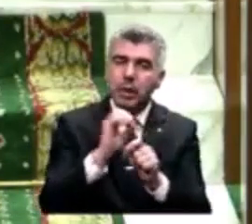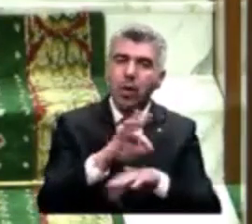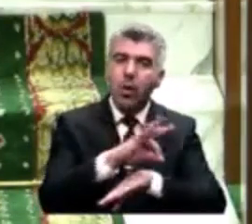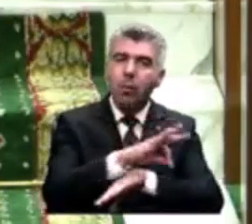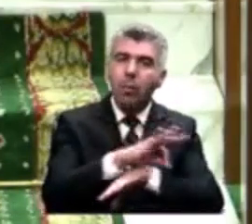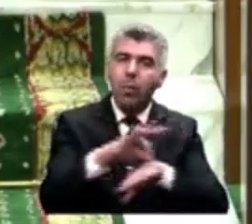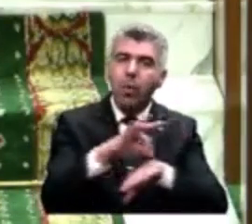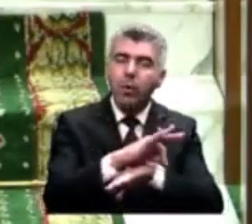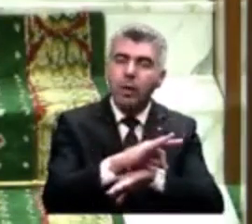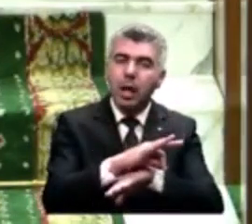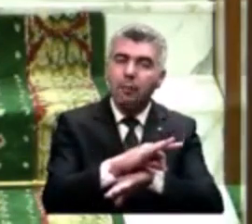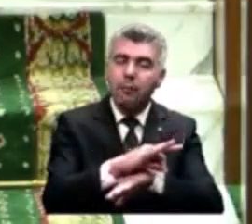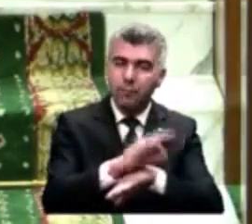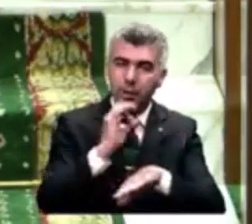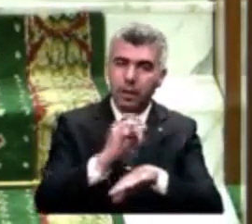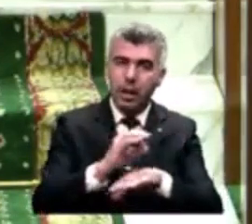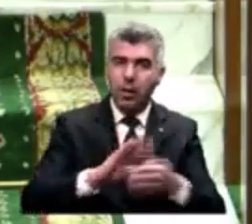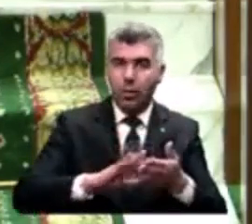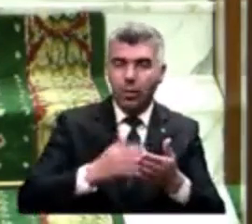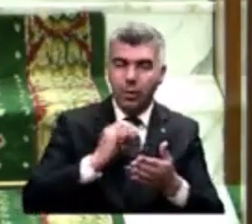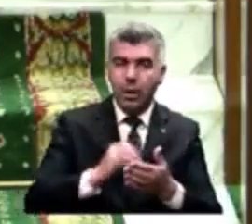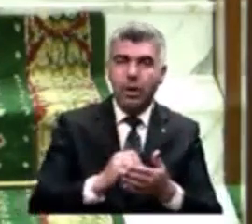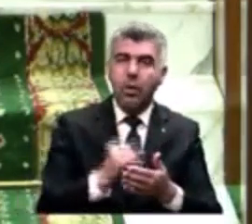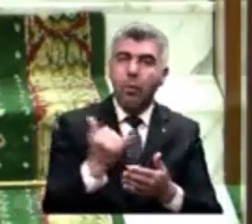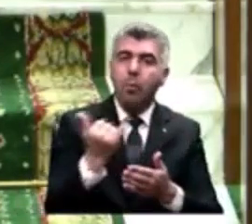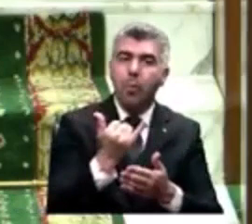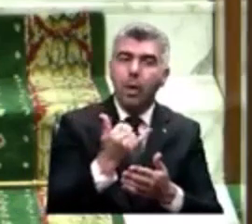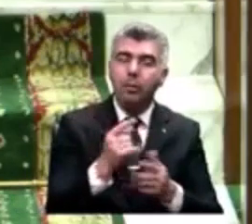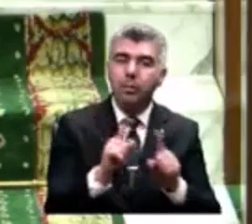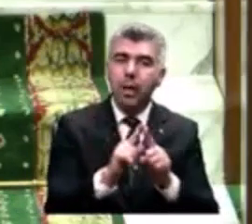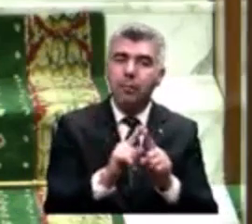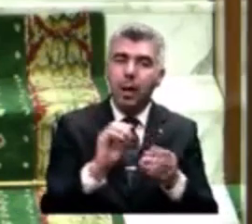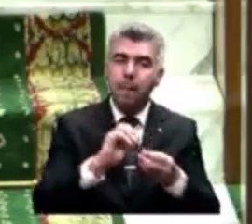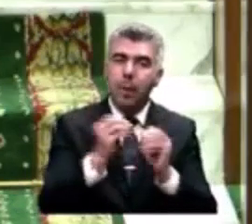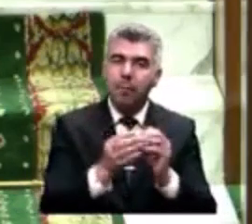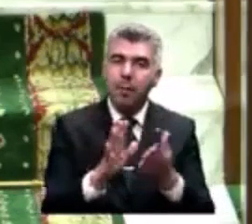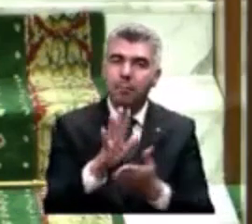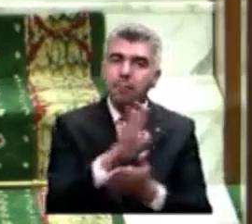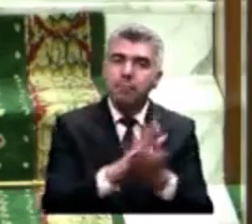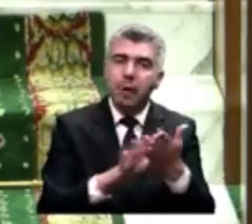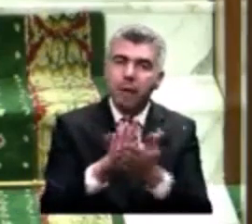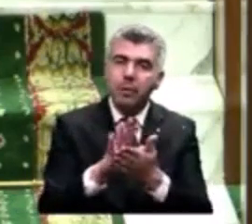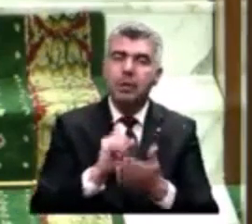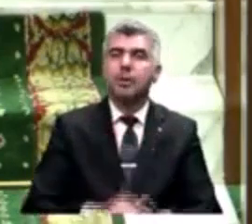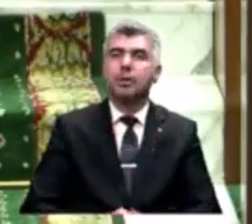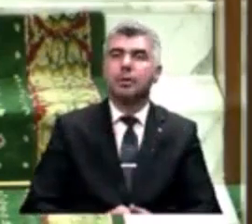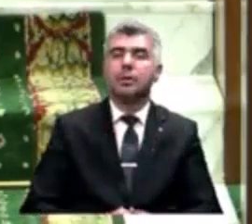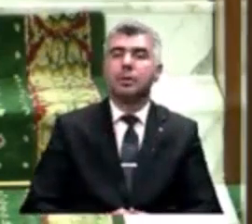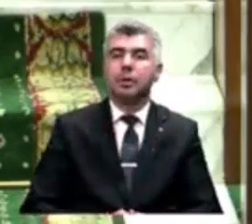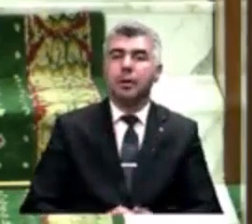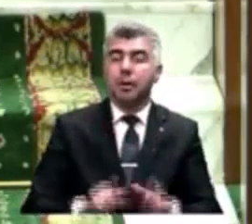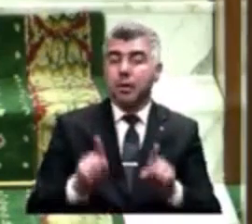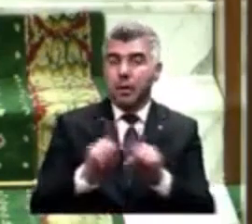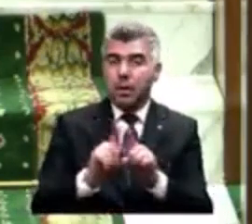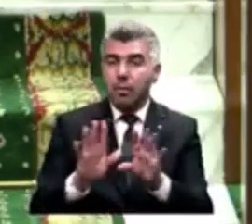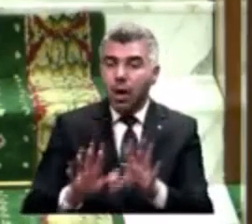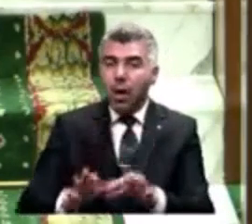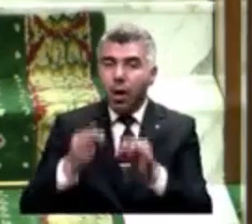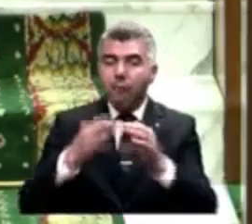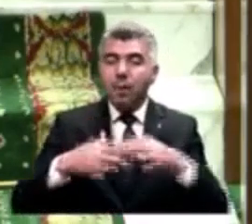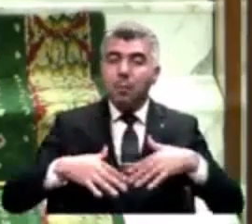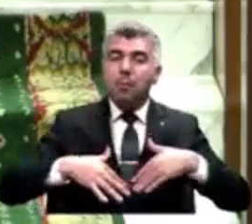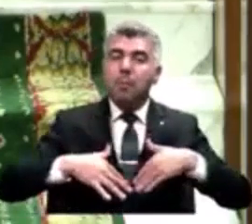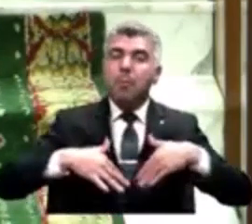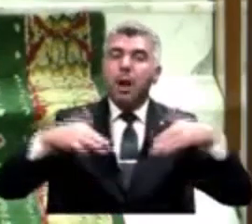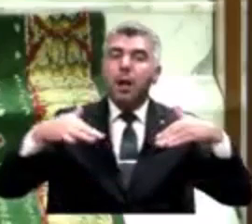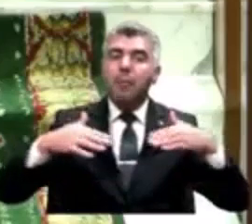موظفي الإدارة العمومية، وأيضا معالجتها لمجموعة من الإشكاليات منها التي ساهم فيها البرلمان والتي